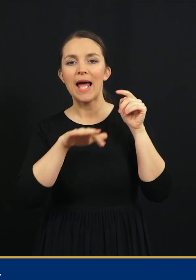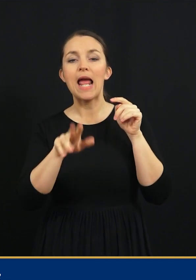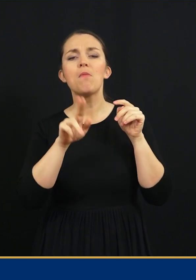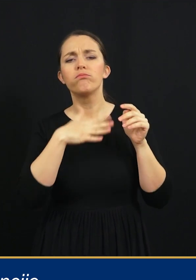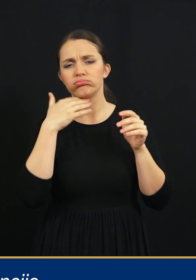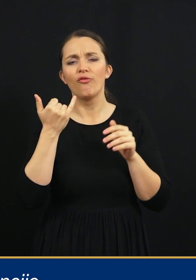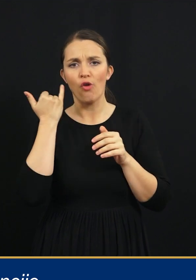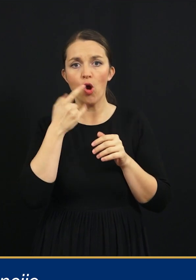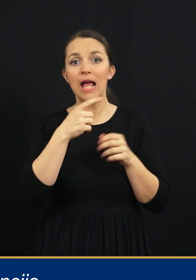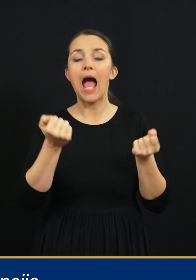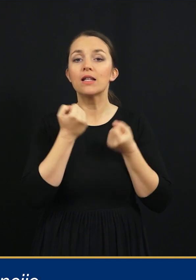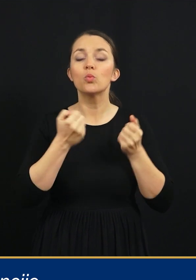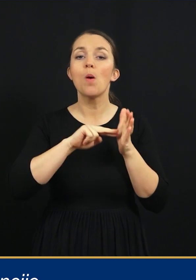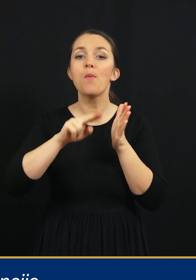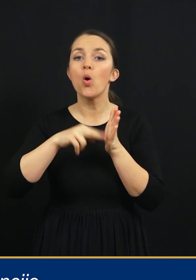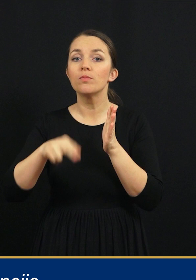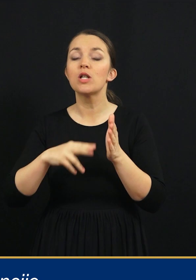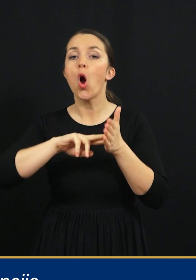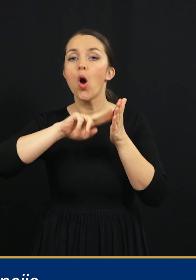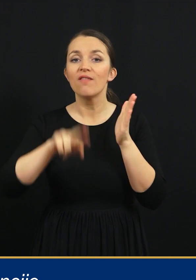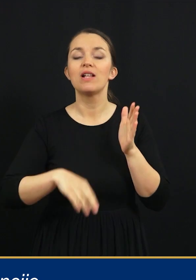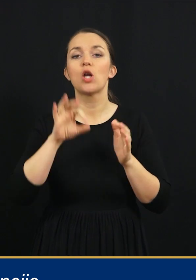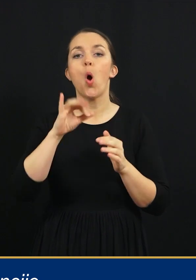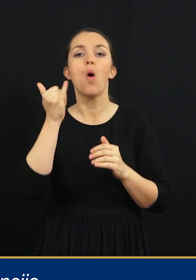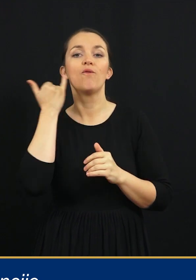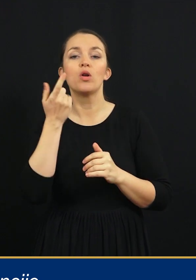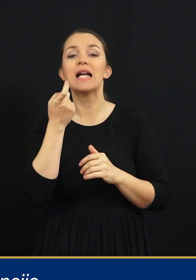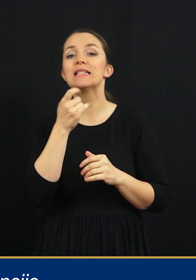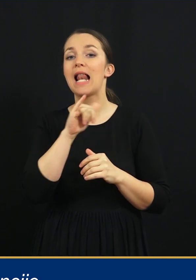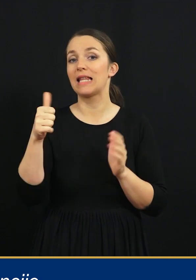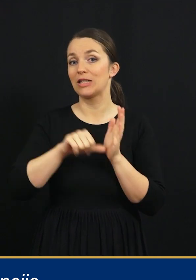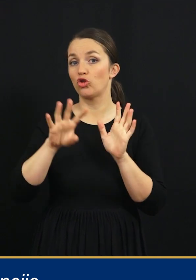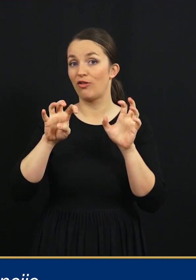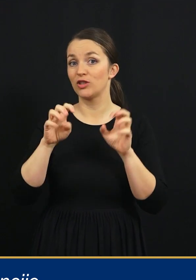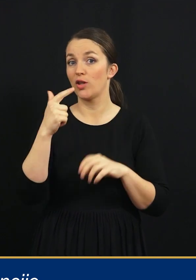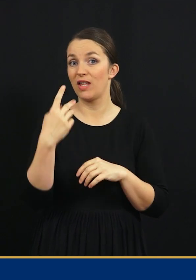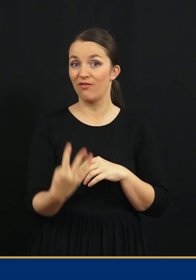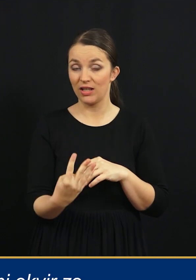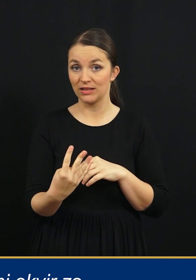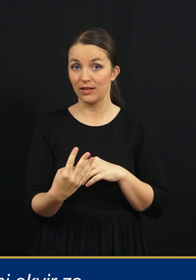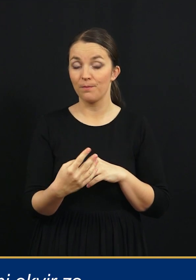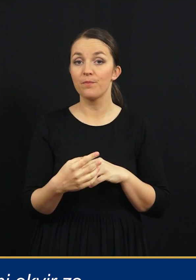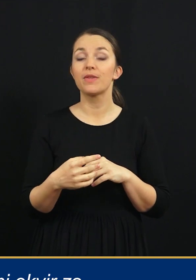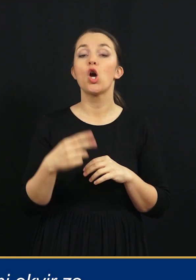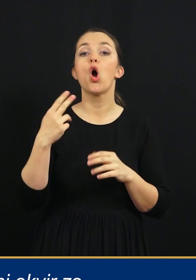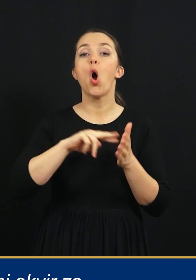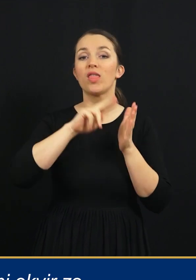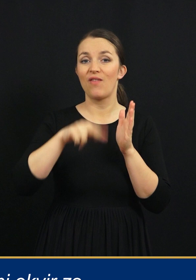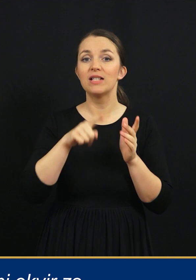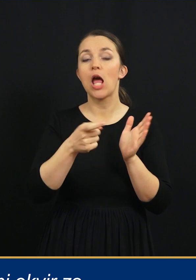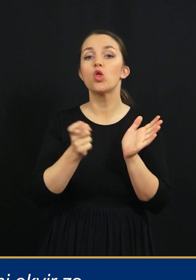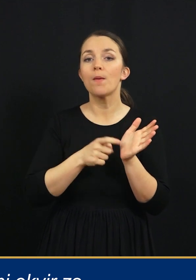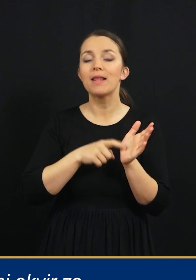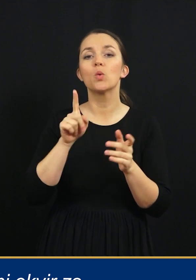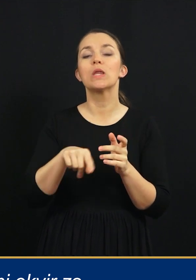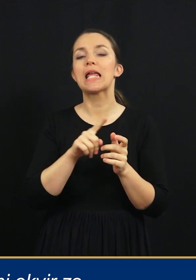vodo, je aktivna pogodbenica konvencije o vodah iz leta 1992. Konvencija je normativni